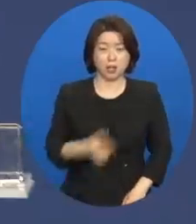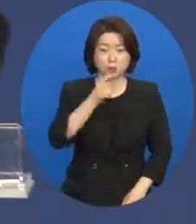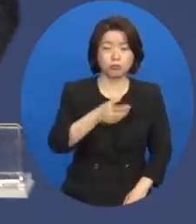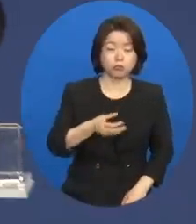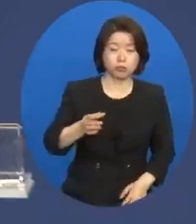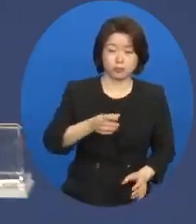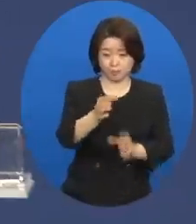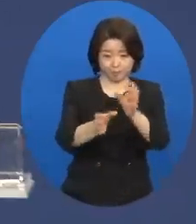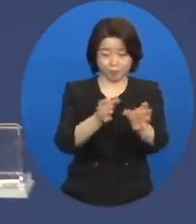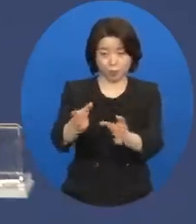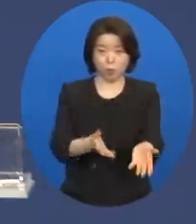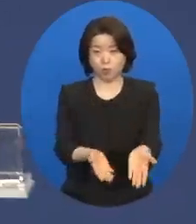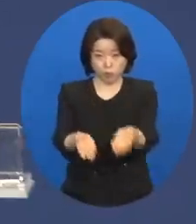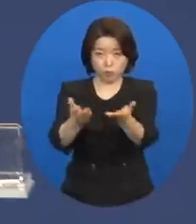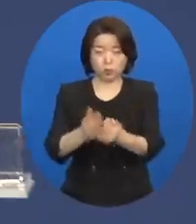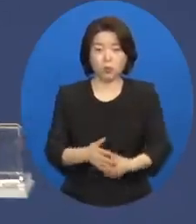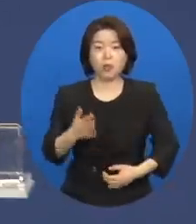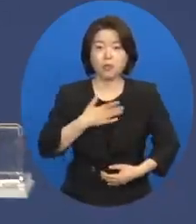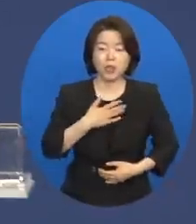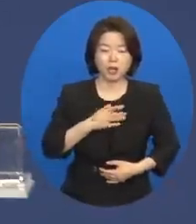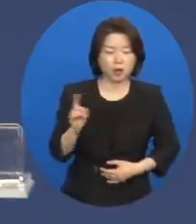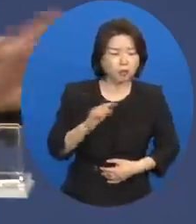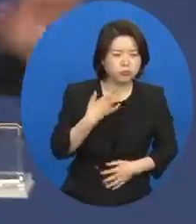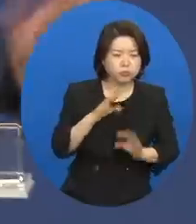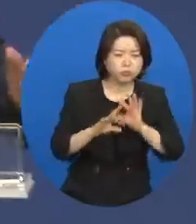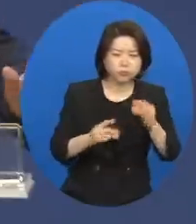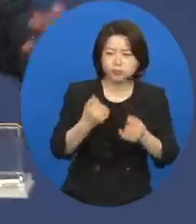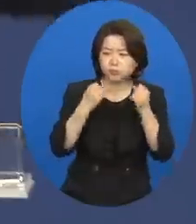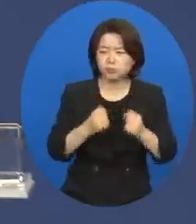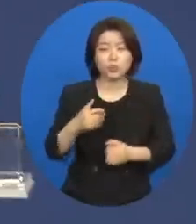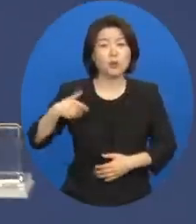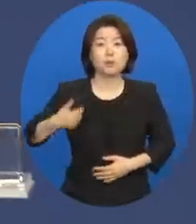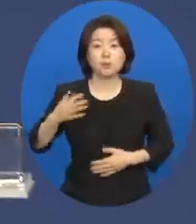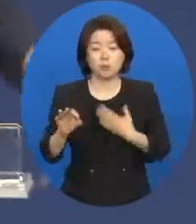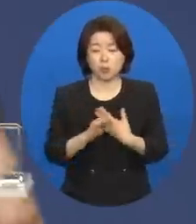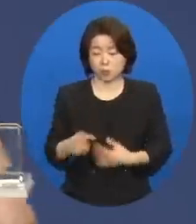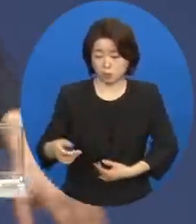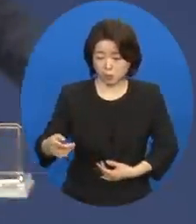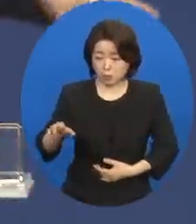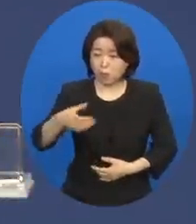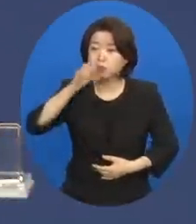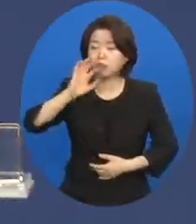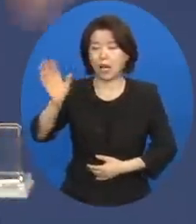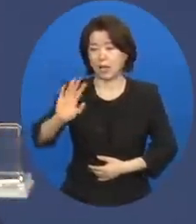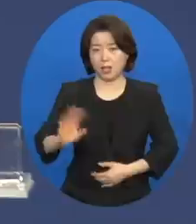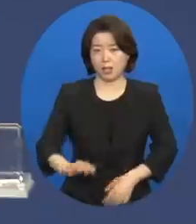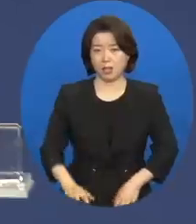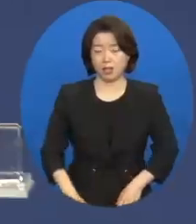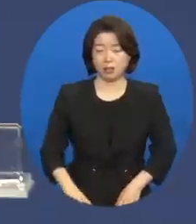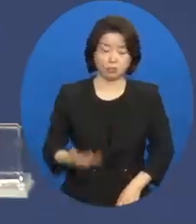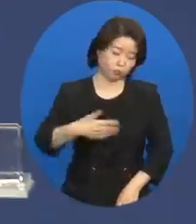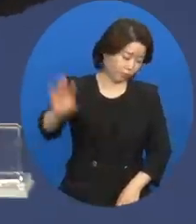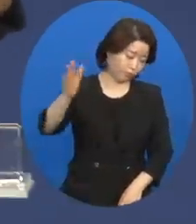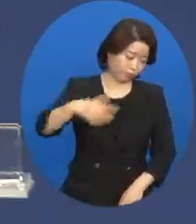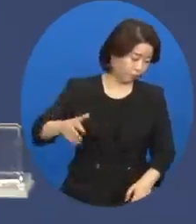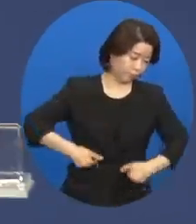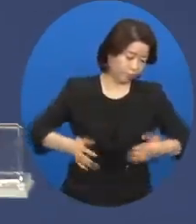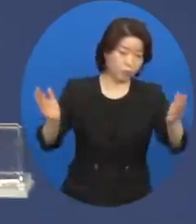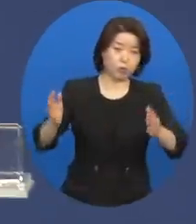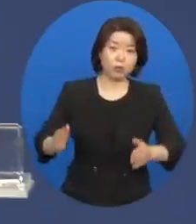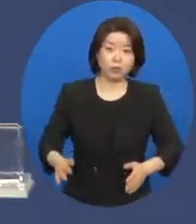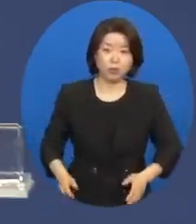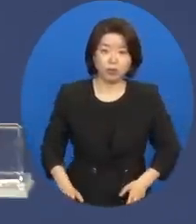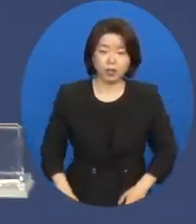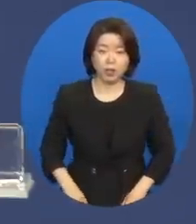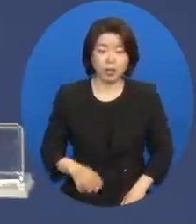줘도요 내가 진짜 어떻게 뭐가 목마른 존재인지를 모르면 필요를 못 느끼니까 그냥 거둬 차는 거예요. 그러니까